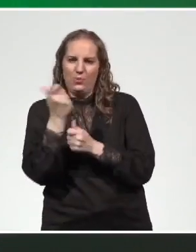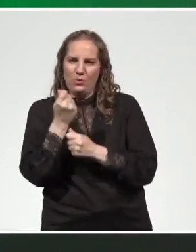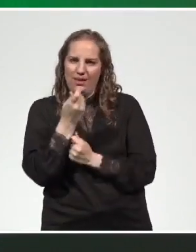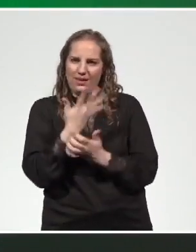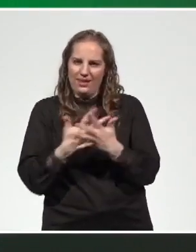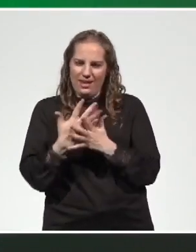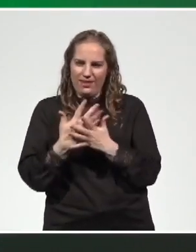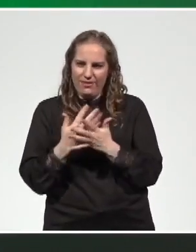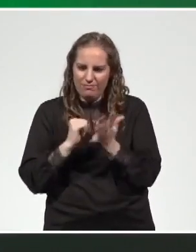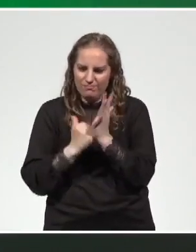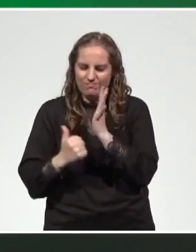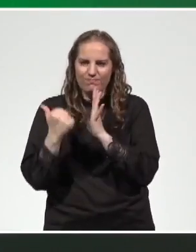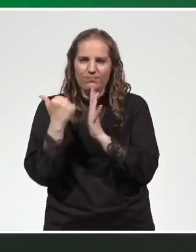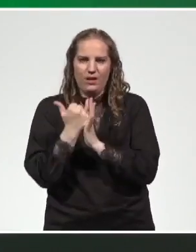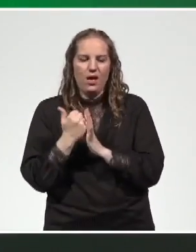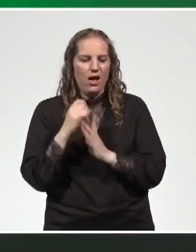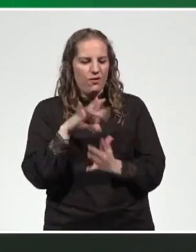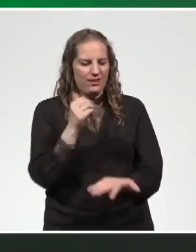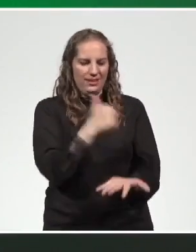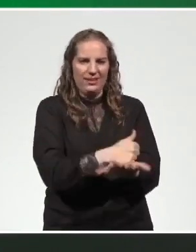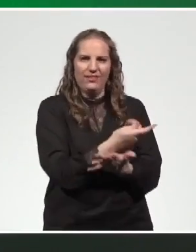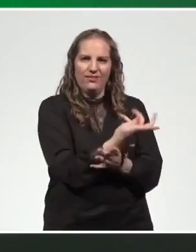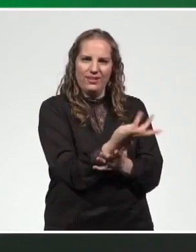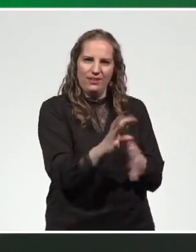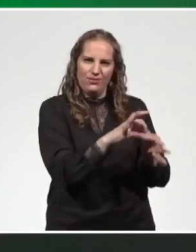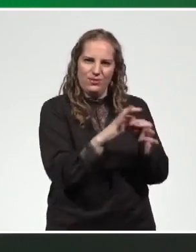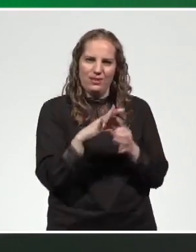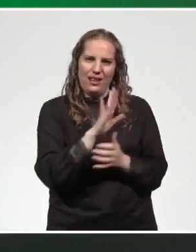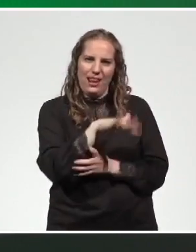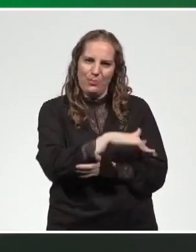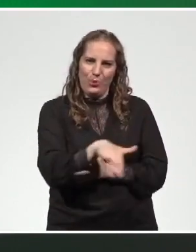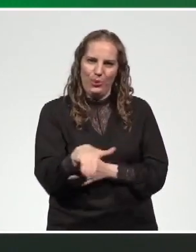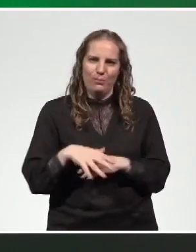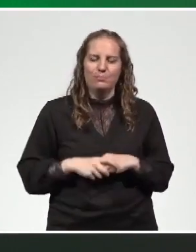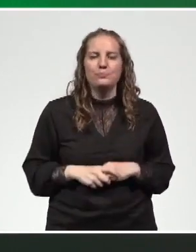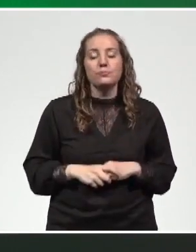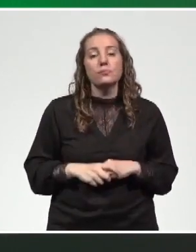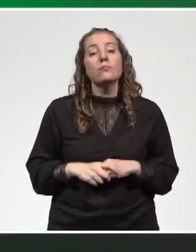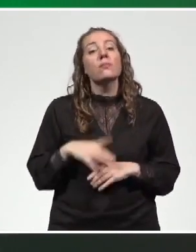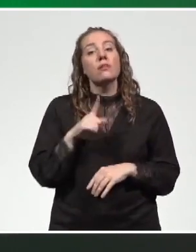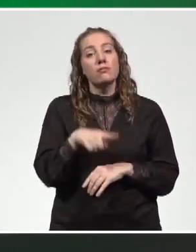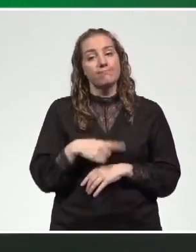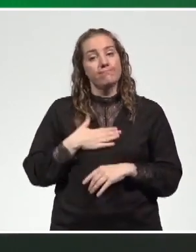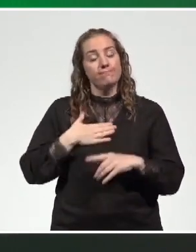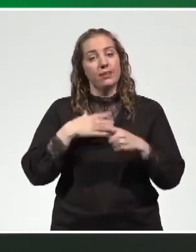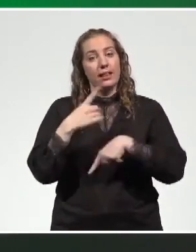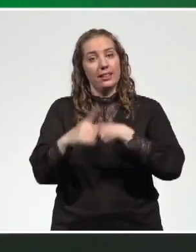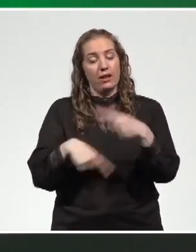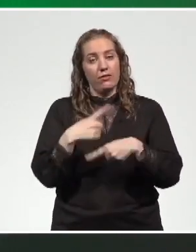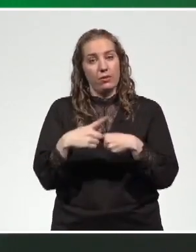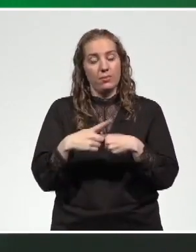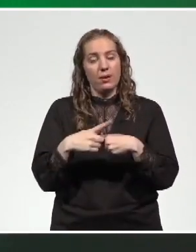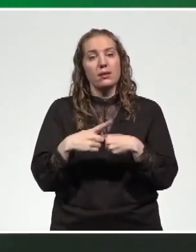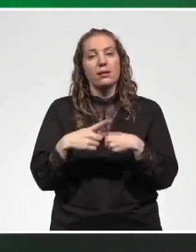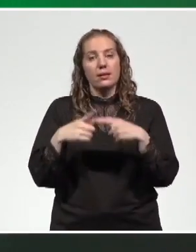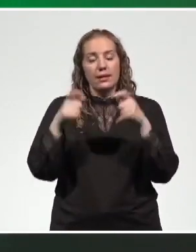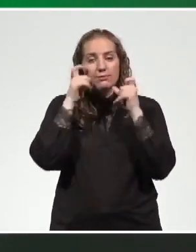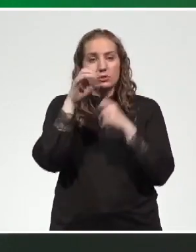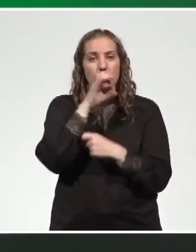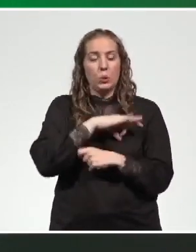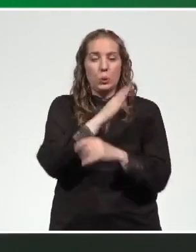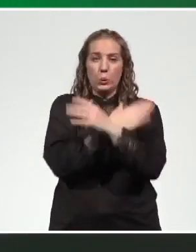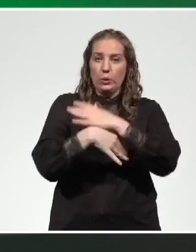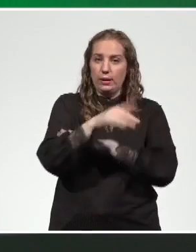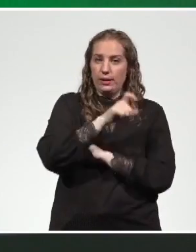það ná til fleiri barnafjölskyldna. Við ætlum að halda áfram að bæta lífskjör öryrkja og við ætlum að